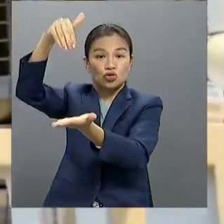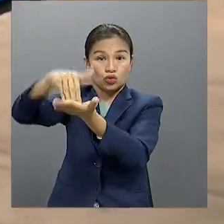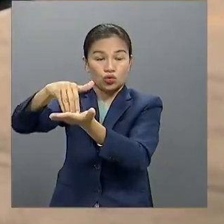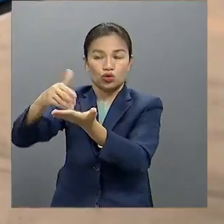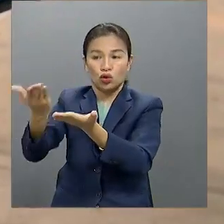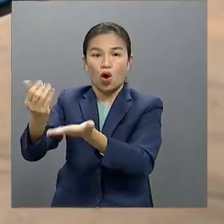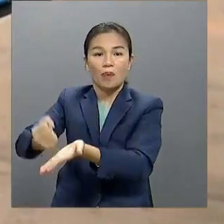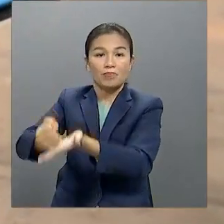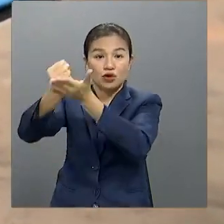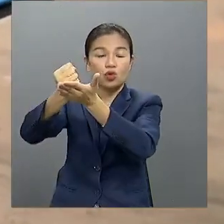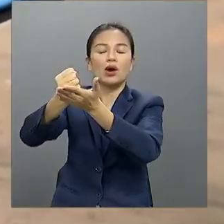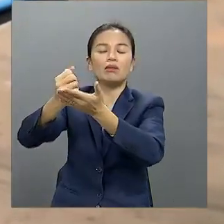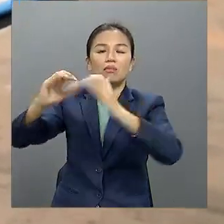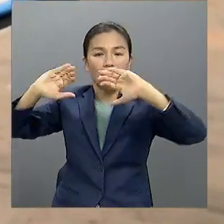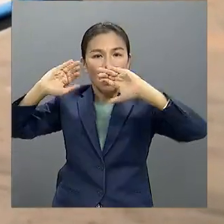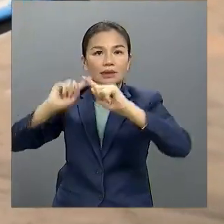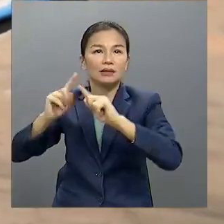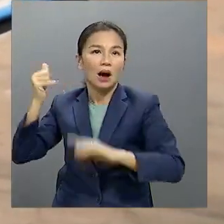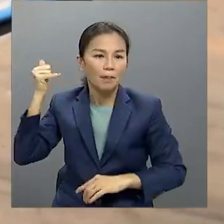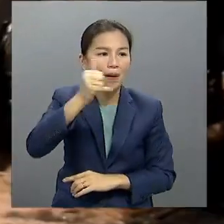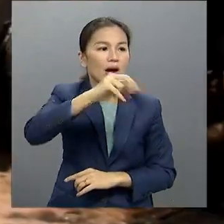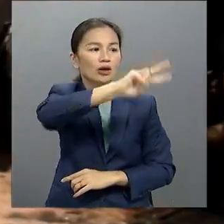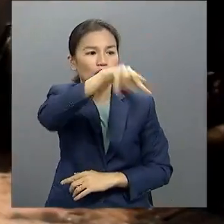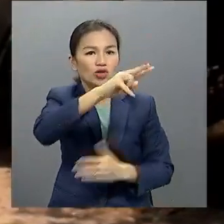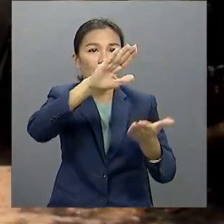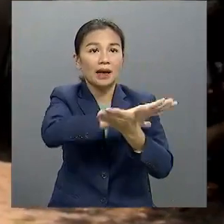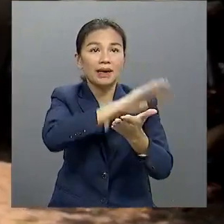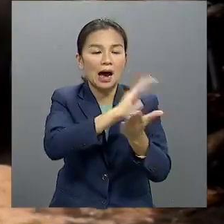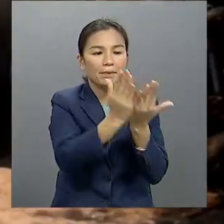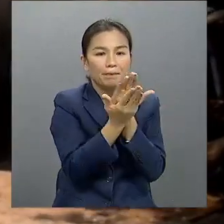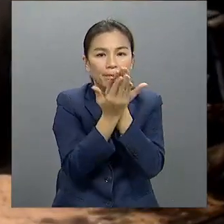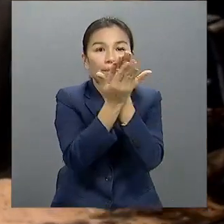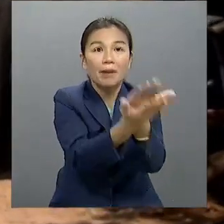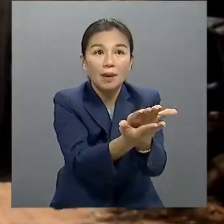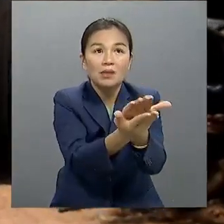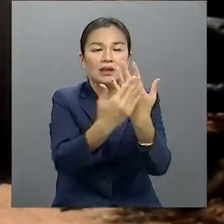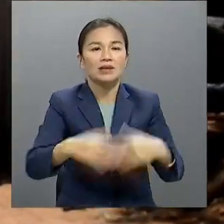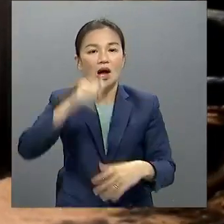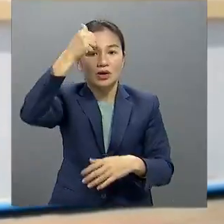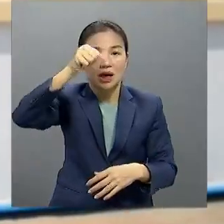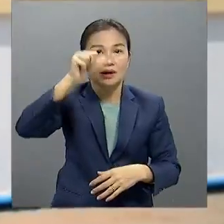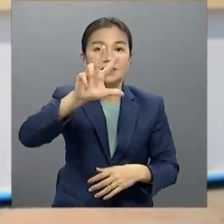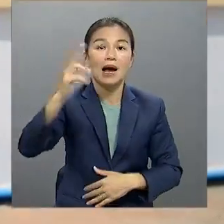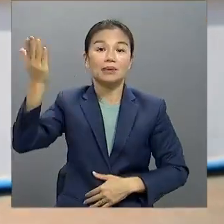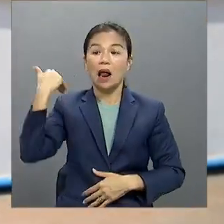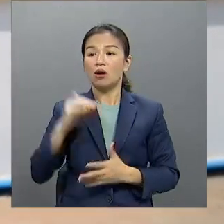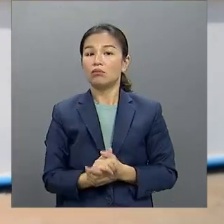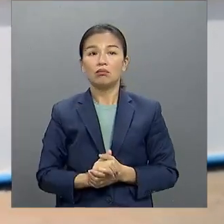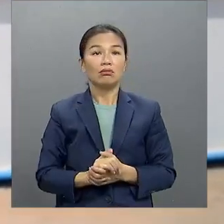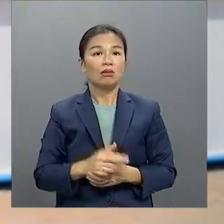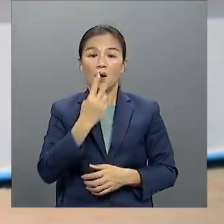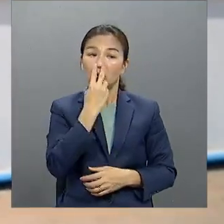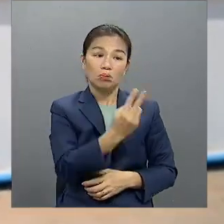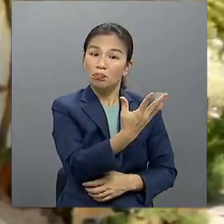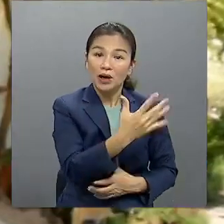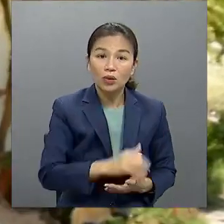ตรวจสอบดูซิเนี่ยมีการแนบใบเอกสารแจ้งความจนกระทั่ง3เดือนที่แล้วก็ยังไม่มีหน่วยงานไหนมาดูเลยนะคะเข